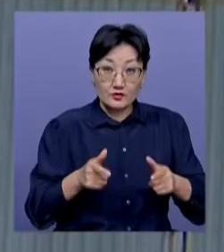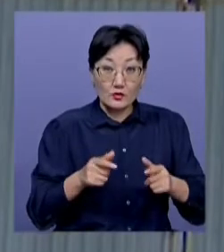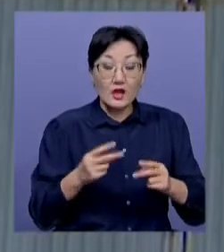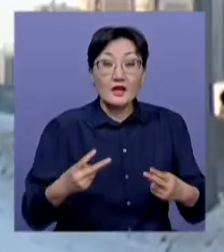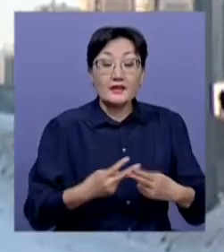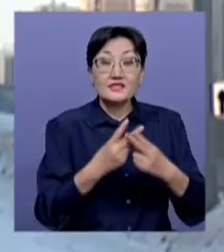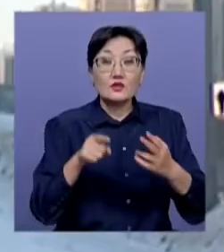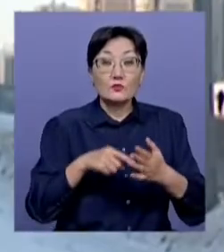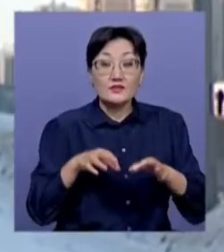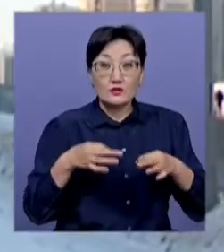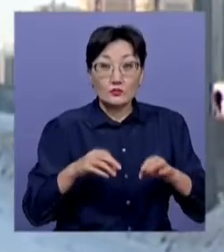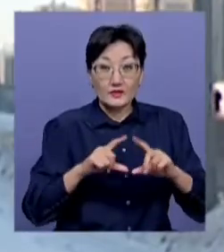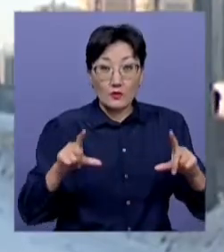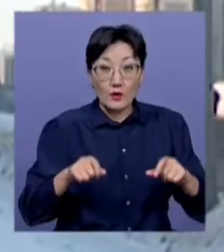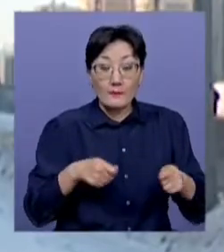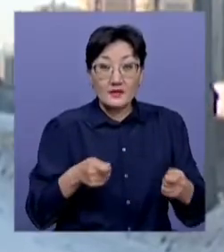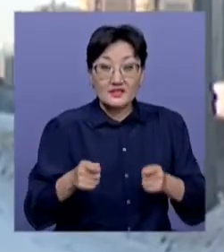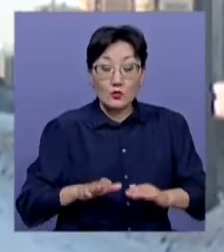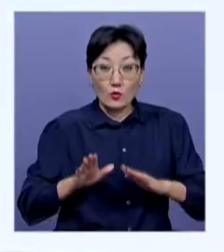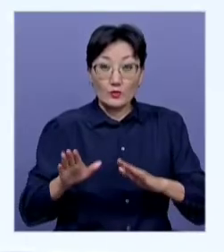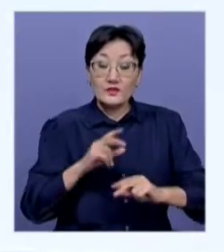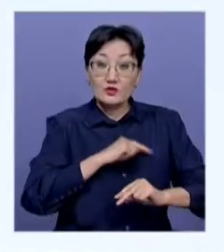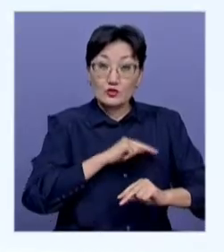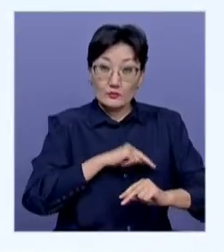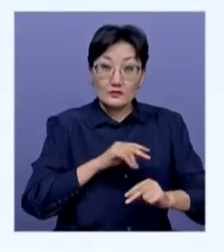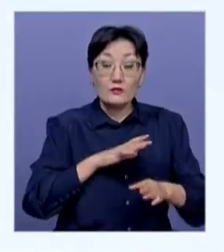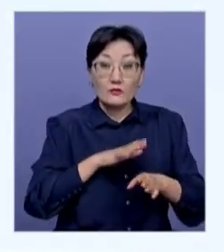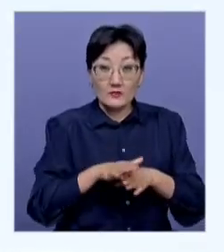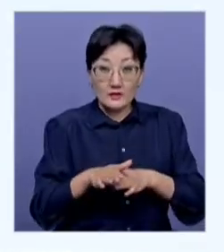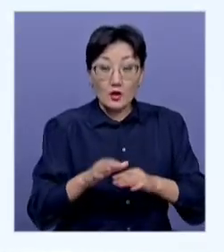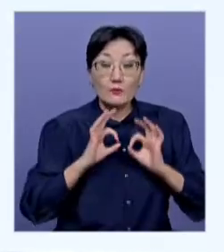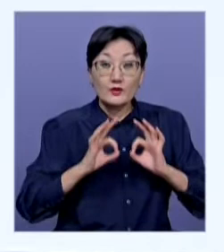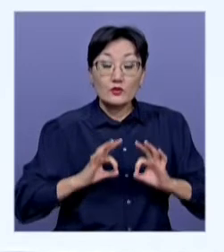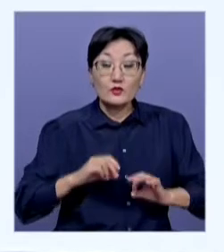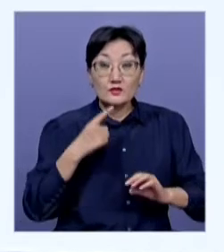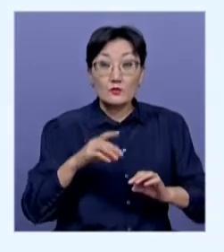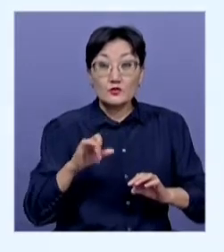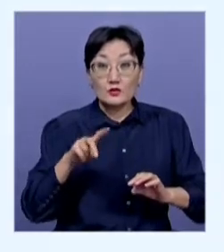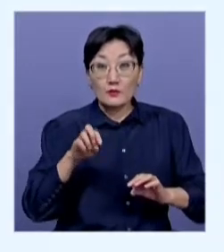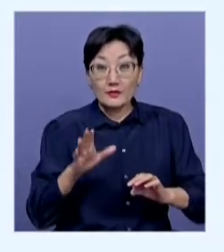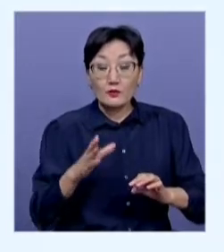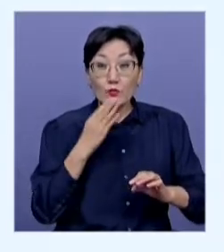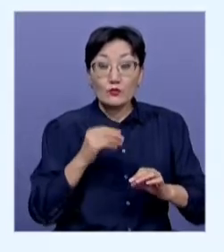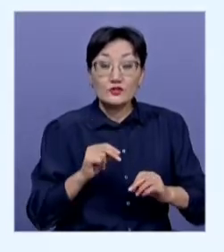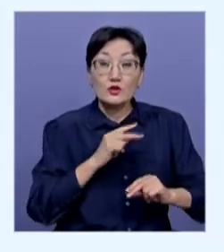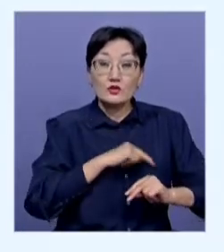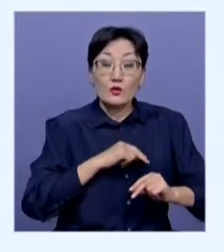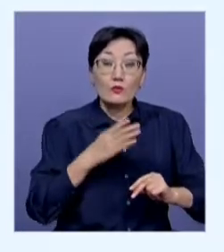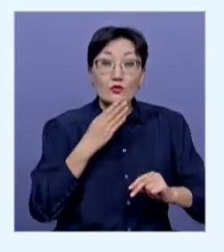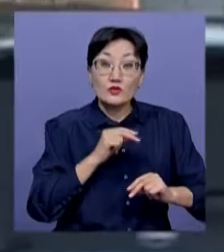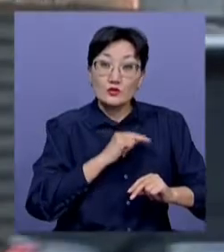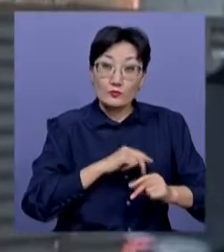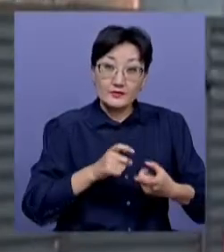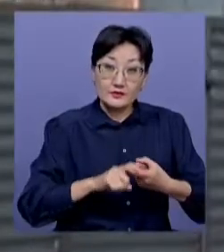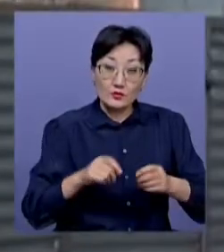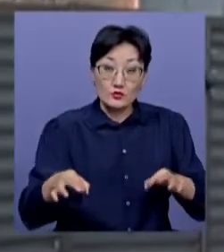Астана қаласының көлік басқармасы бастығының орынбасары қызметін атқарған. Прокурордың сөзінше Сұлтанбеков өзіне жүктелген өкілеттігіне